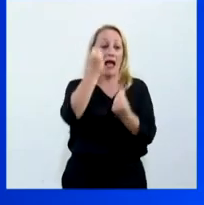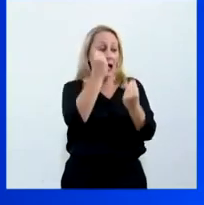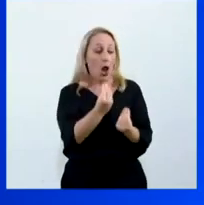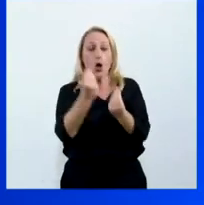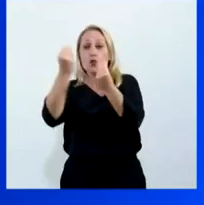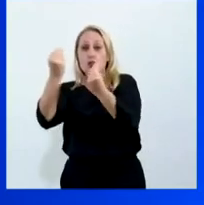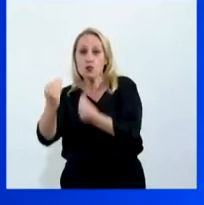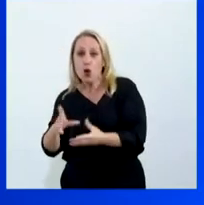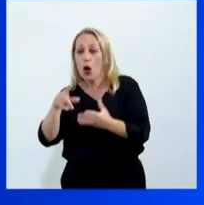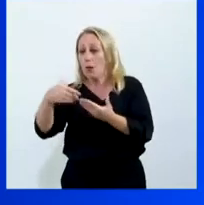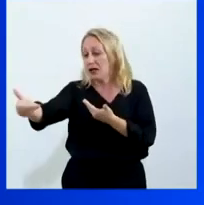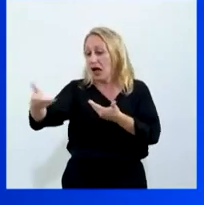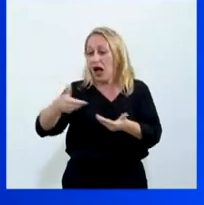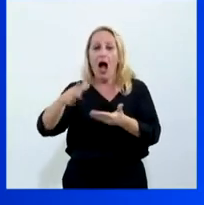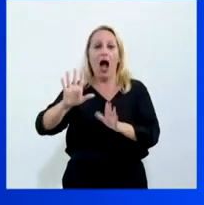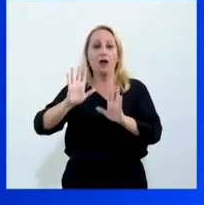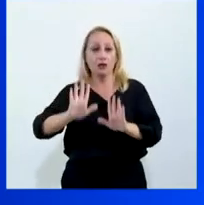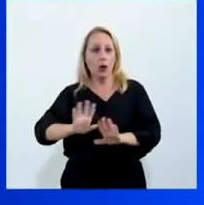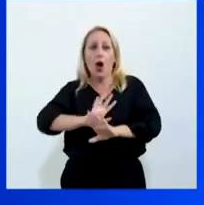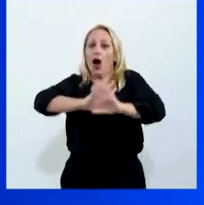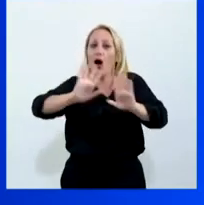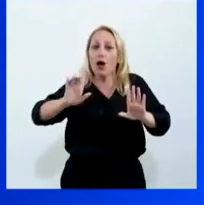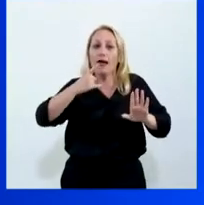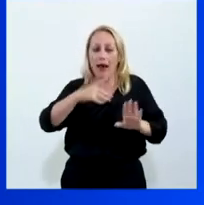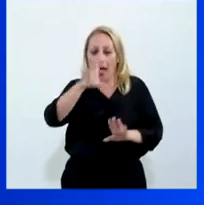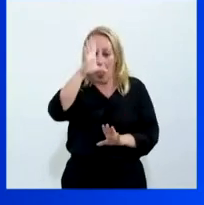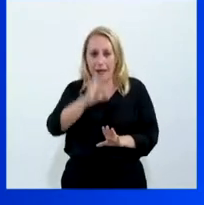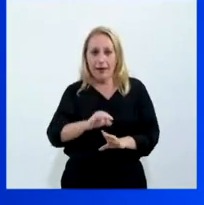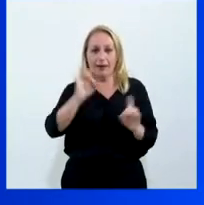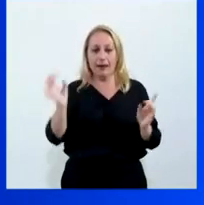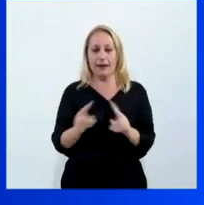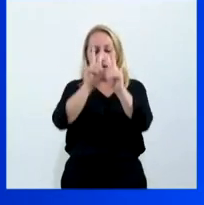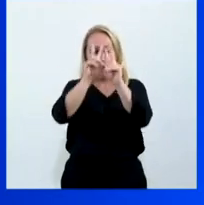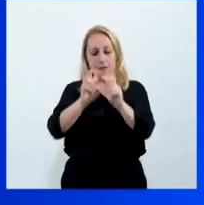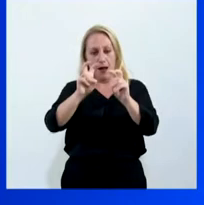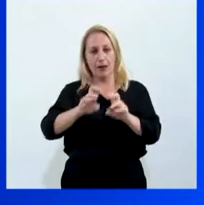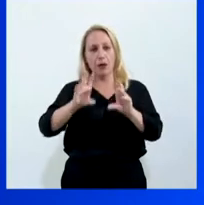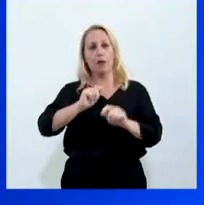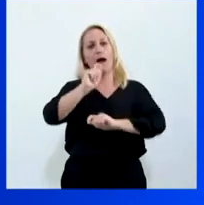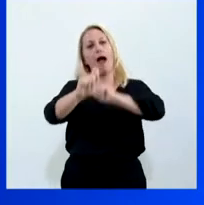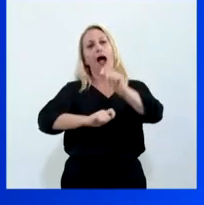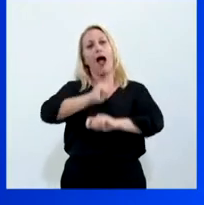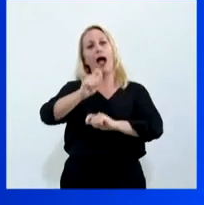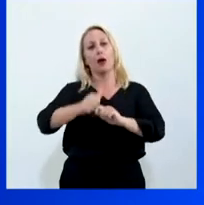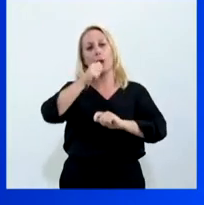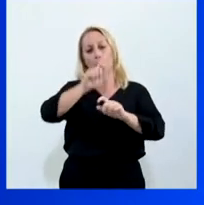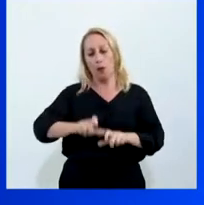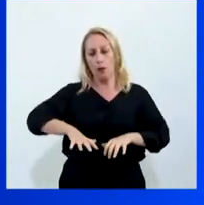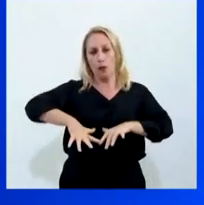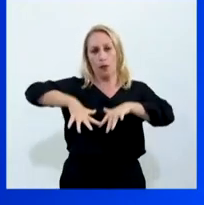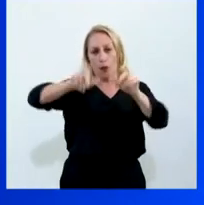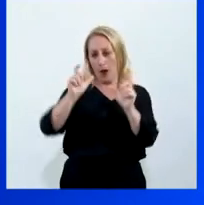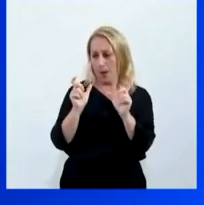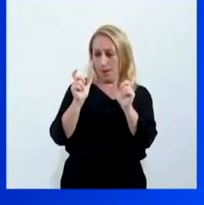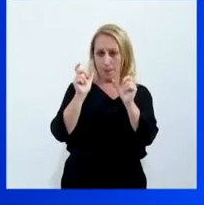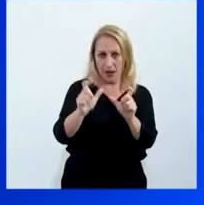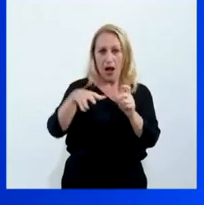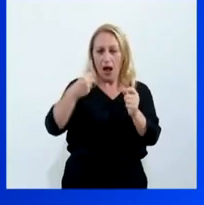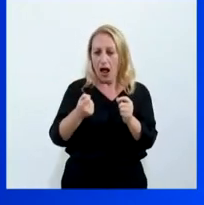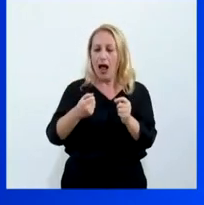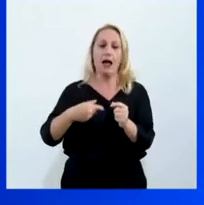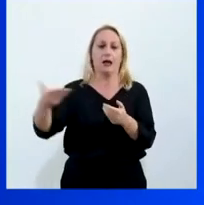κακό ότι γίνονται αυτές οι προσφυγές. Αυτή είναι όμως η αλήθεια των αντιπλημμυρικών έργων στην πατρίδα μας. Γι' αυτό και